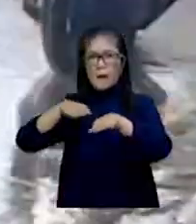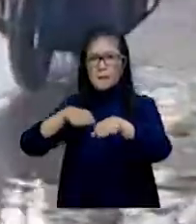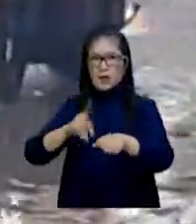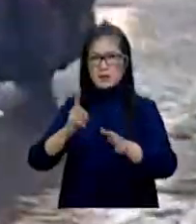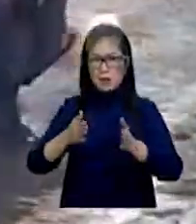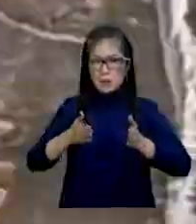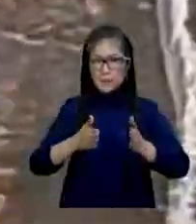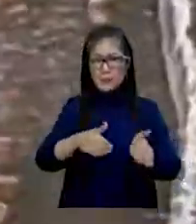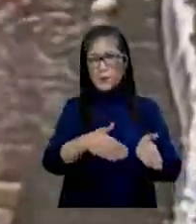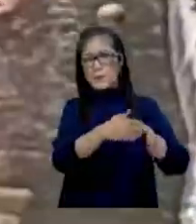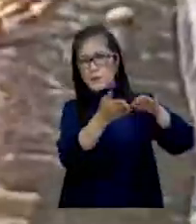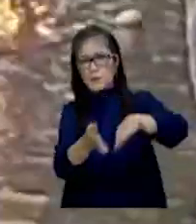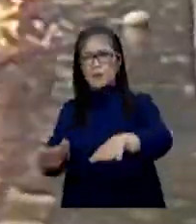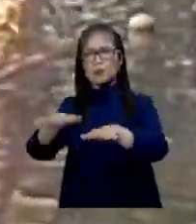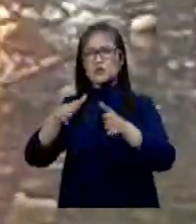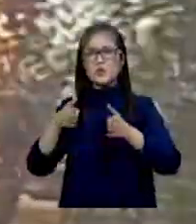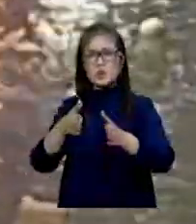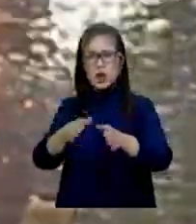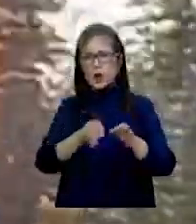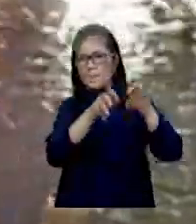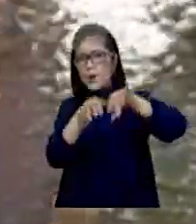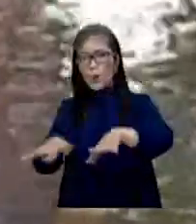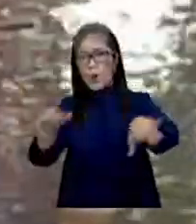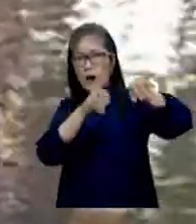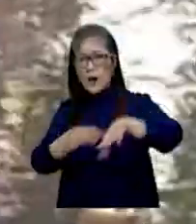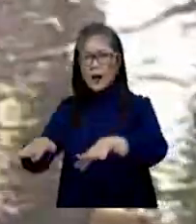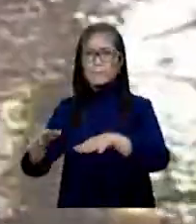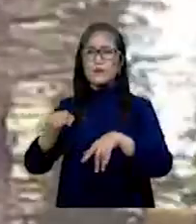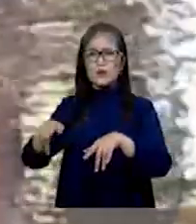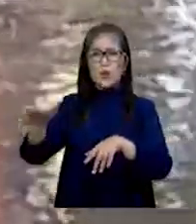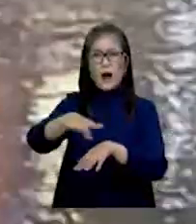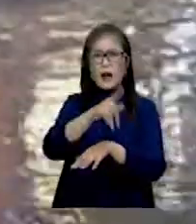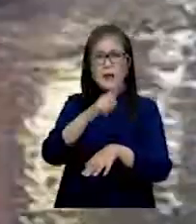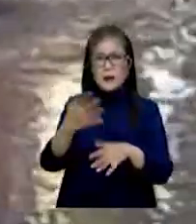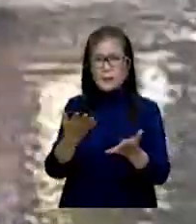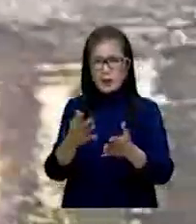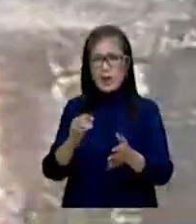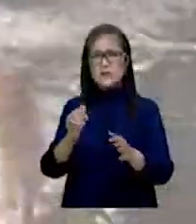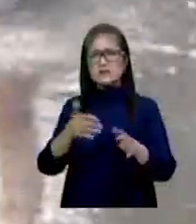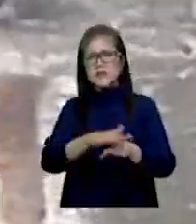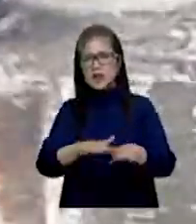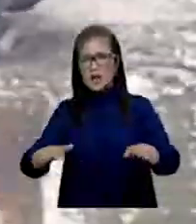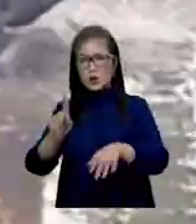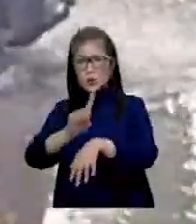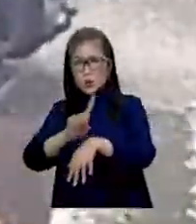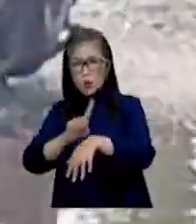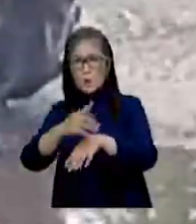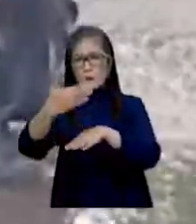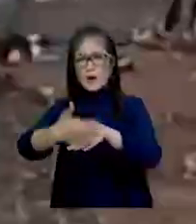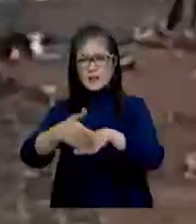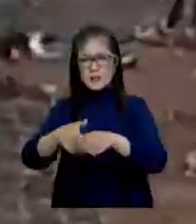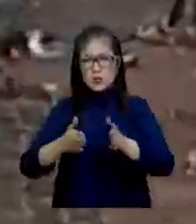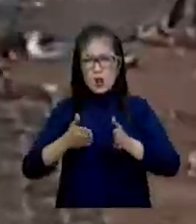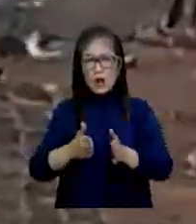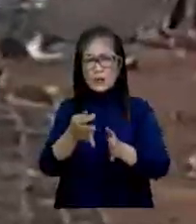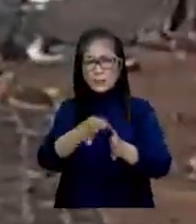Jalan Raya Bogor meluap. Luapan air bahkan merembes dari sela-sela lantai ruko yang berbatasan langsung dengan kali baru. Luapan